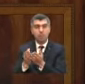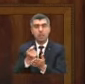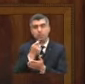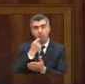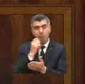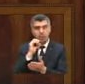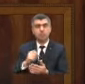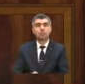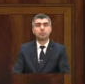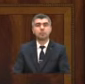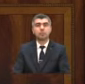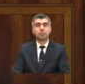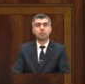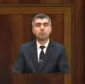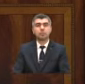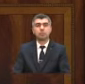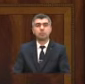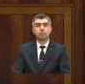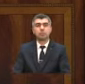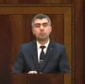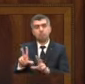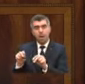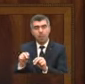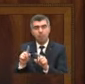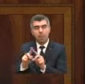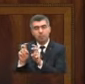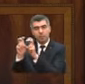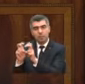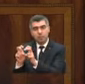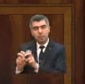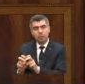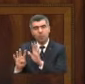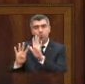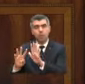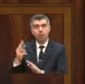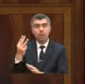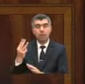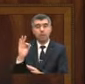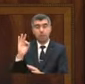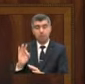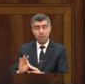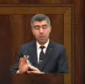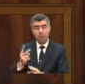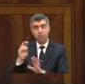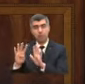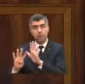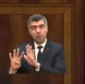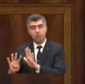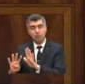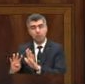الآن ديال الأدوية الجنيسة انخفضت من 39% سنة 2019 إلى